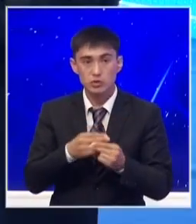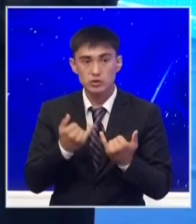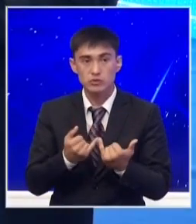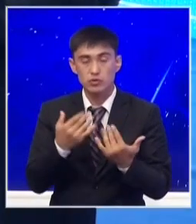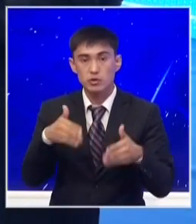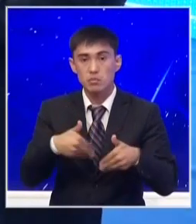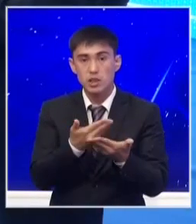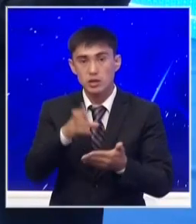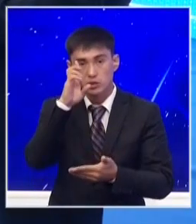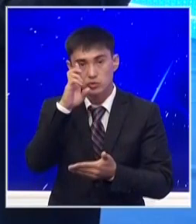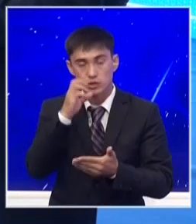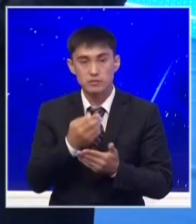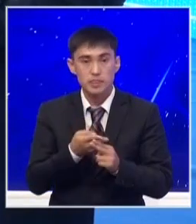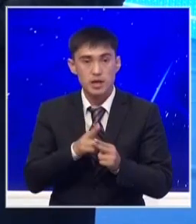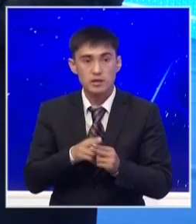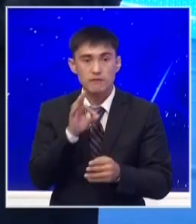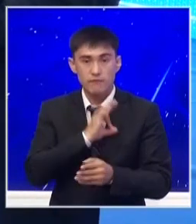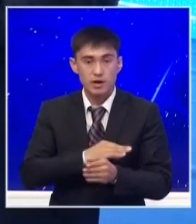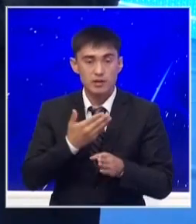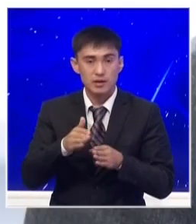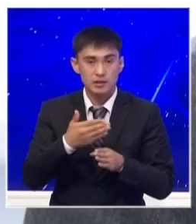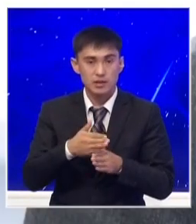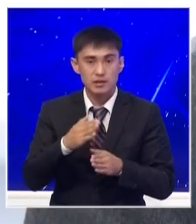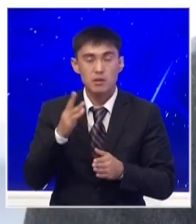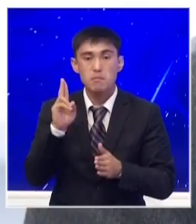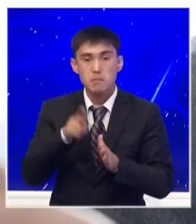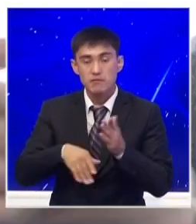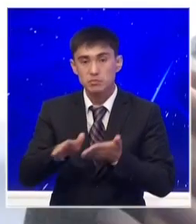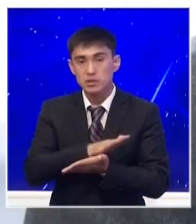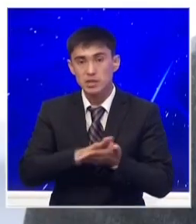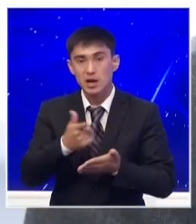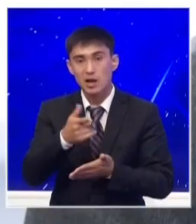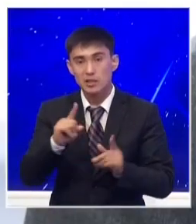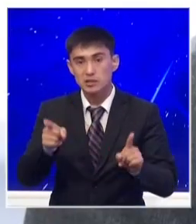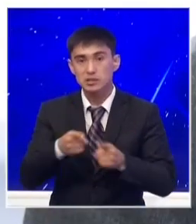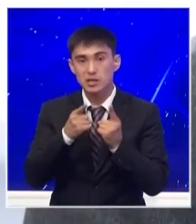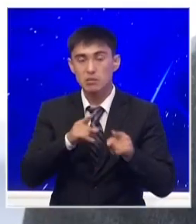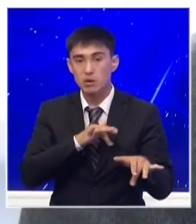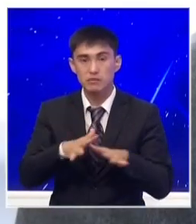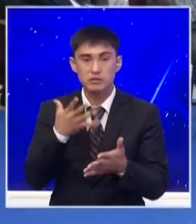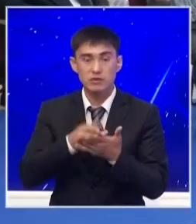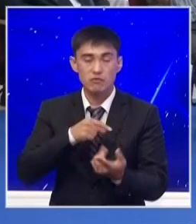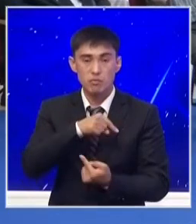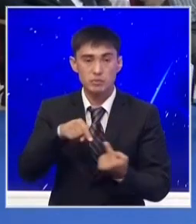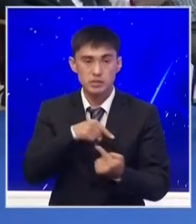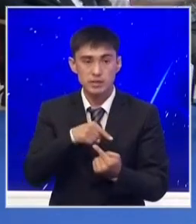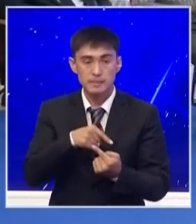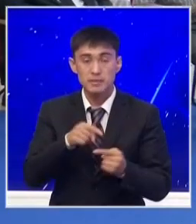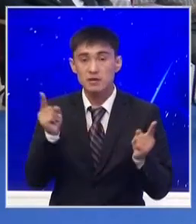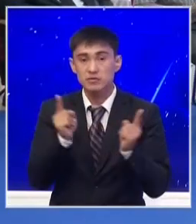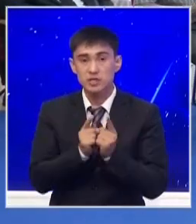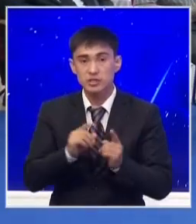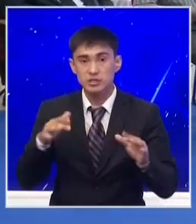сегодня предлагает государство. Это выгодное кредитование и безвозмездные гранты для создания или продвижения своего бизнеса. В ходе